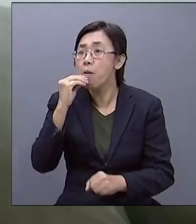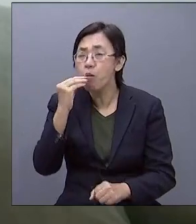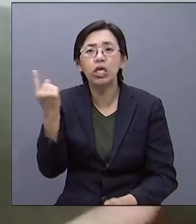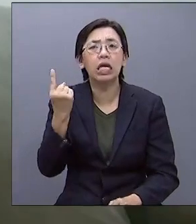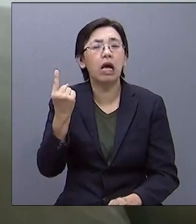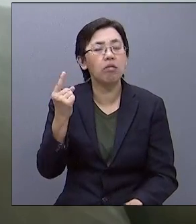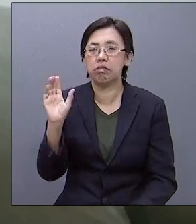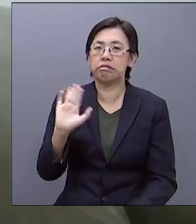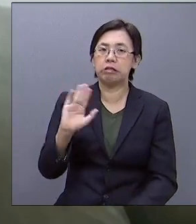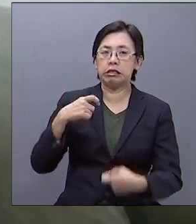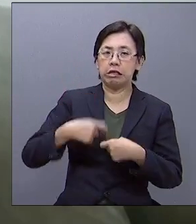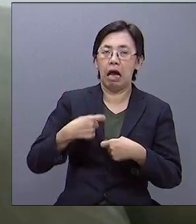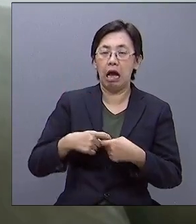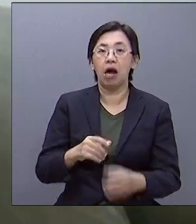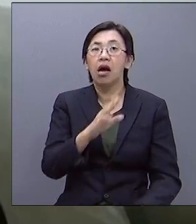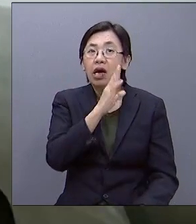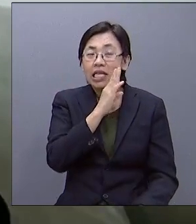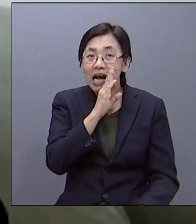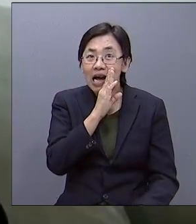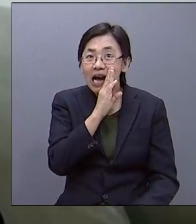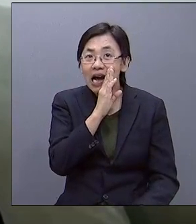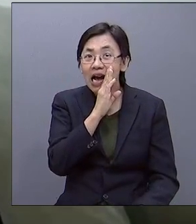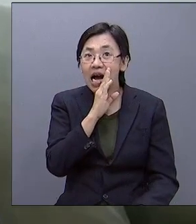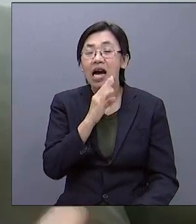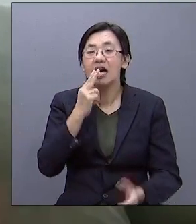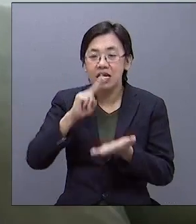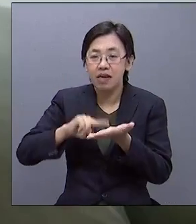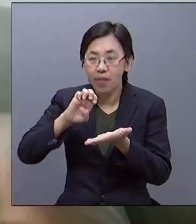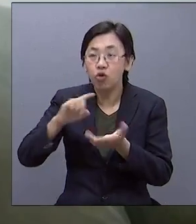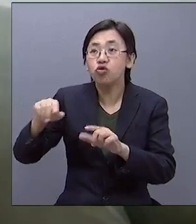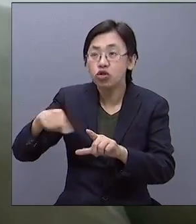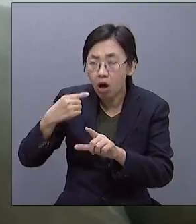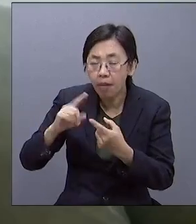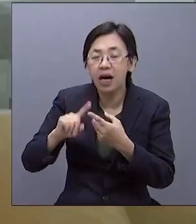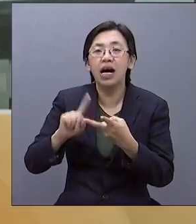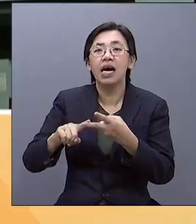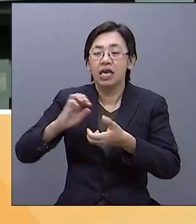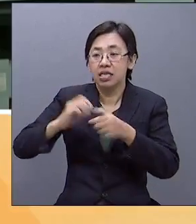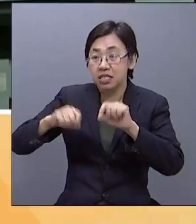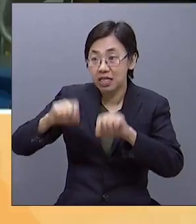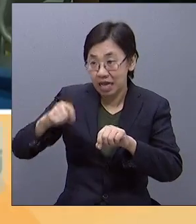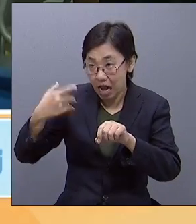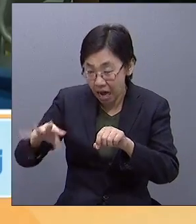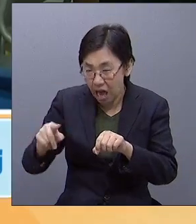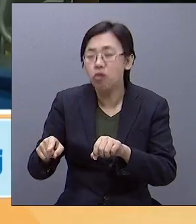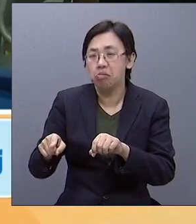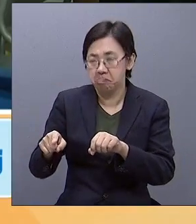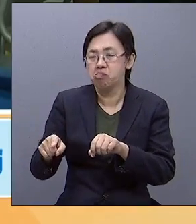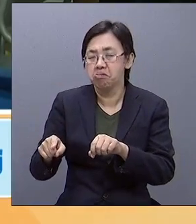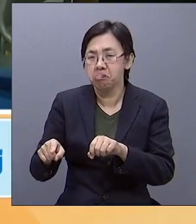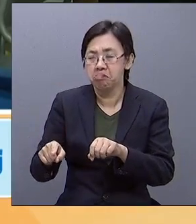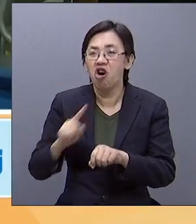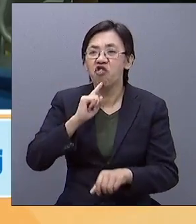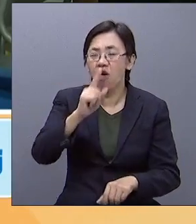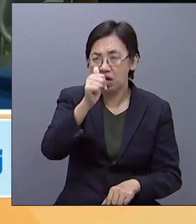นะครับแต่ถ้าในกรณีที่เป็นตอบอีเมลหรือว่าไปทำสัญญาจ้างอะไรอย่างเงี้ยอย่างนี้น่าจะปลอดภัยที่สุด